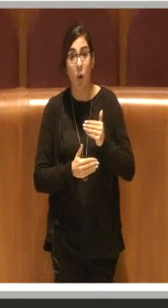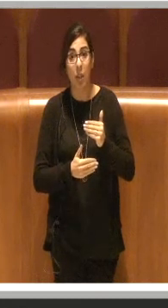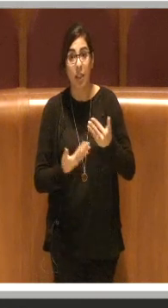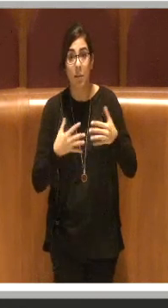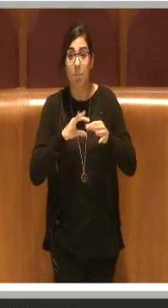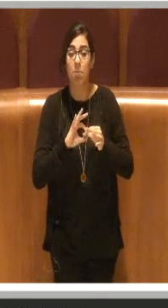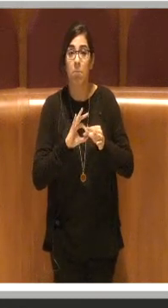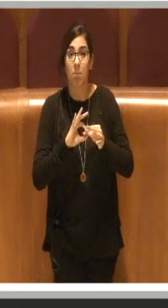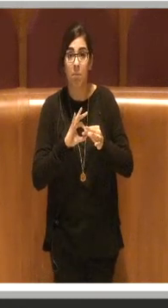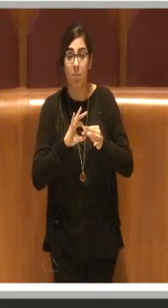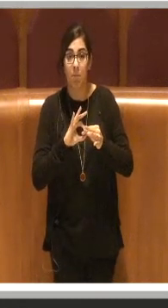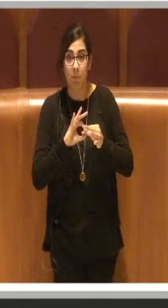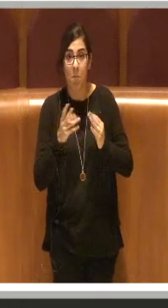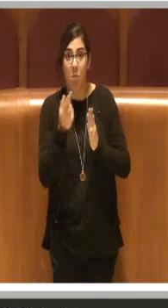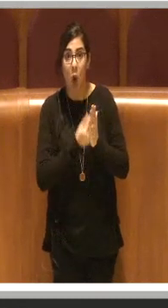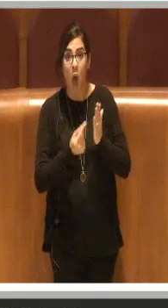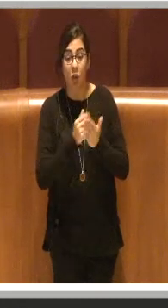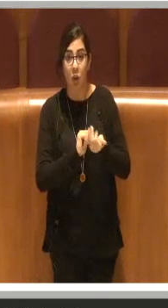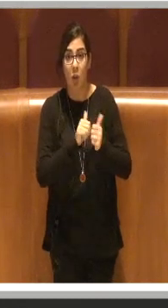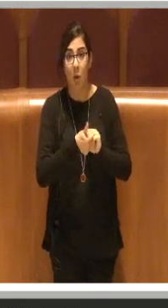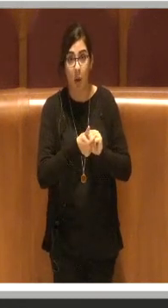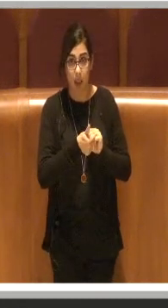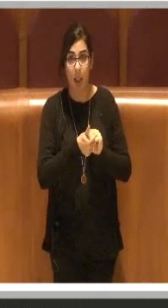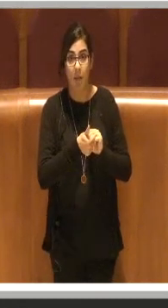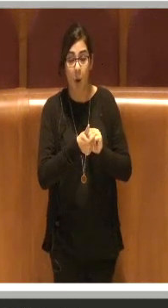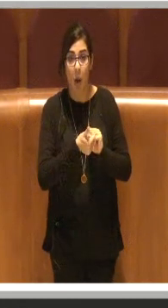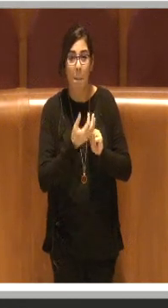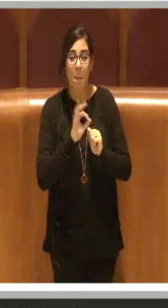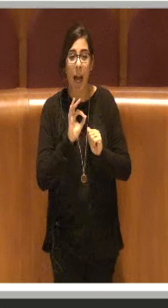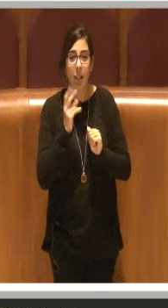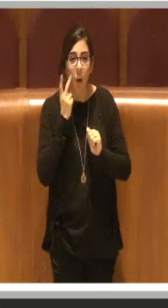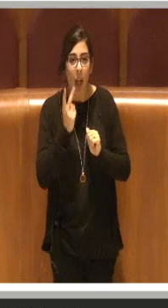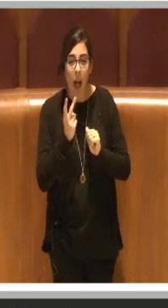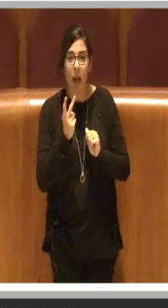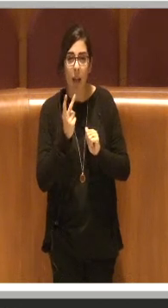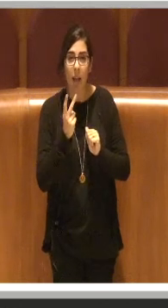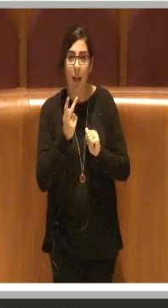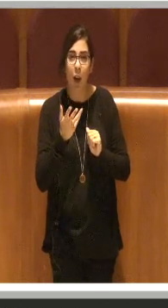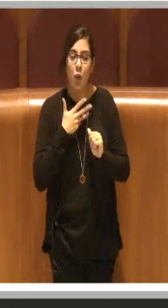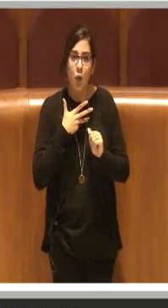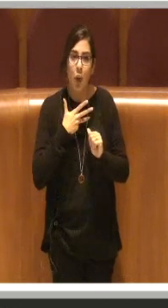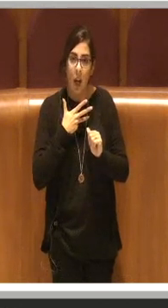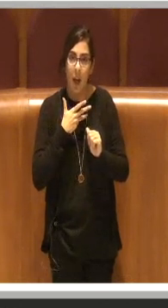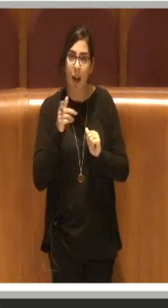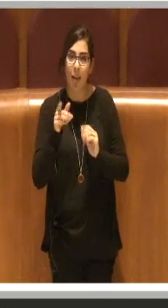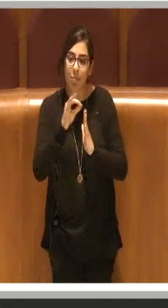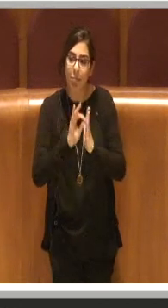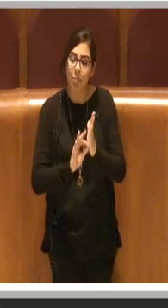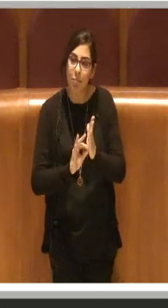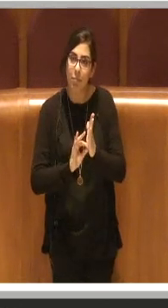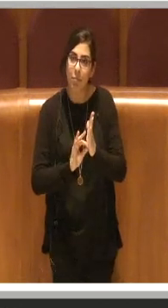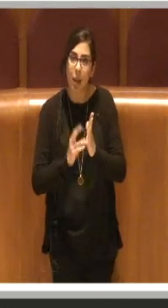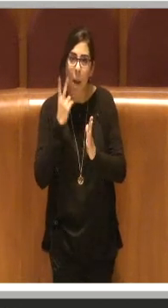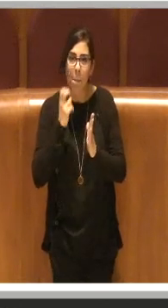per quanto riguarda il progetto sportivo, in particolare alcune previsioni che nel progetto, appunto,